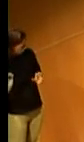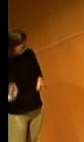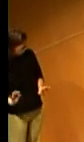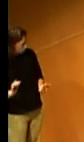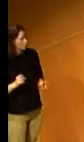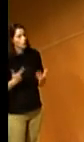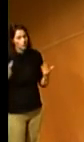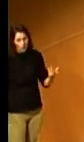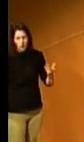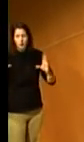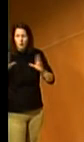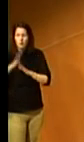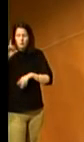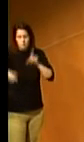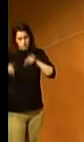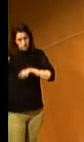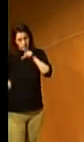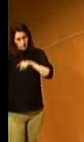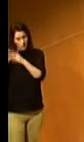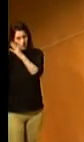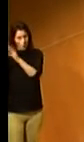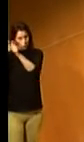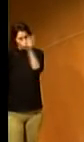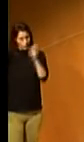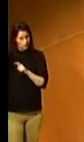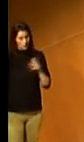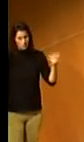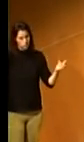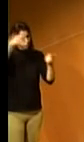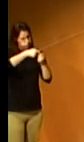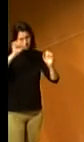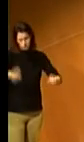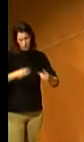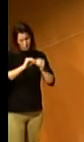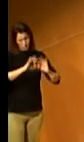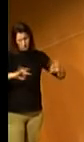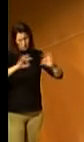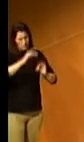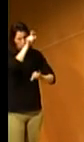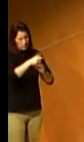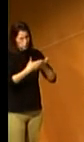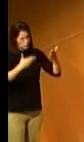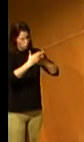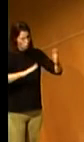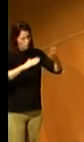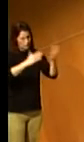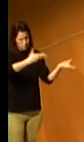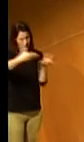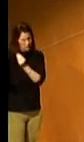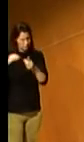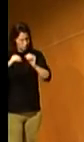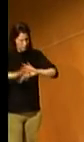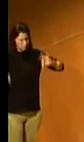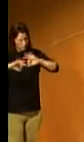des entreprises qui ont une capacité à adapter, enfin, à accueillir des personnes en situation de handicap, parfois, c'est des entreprises